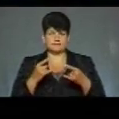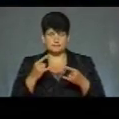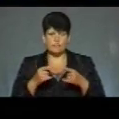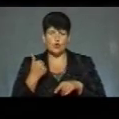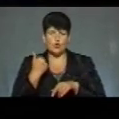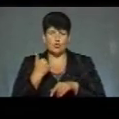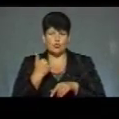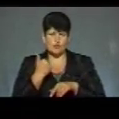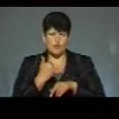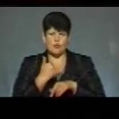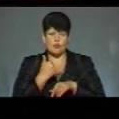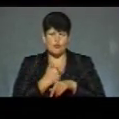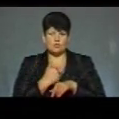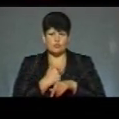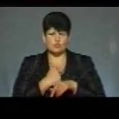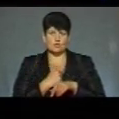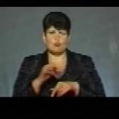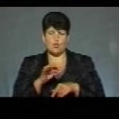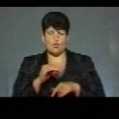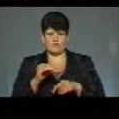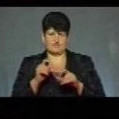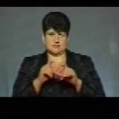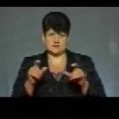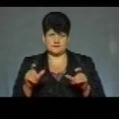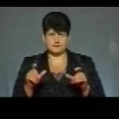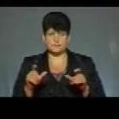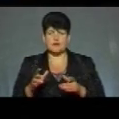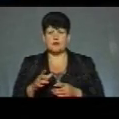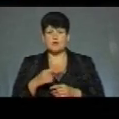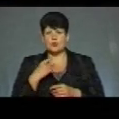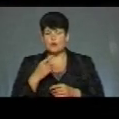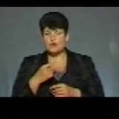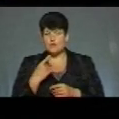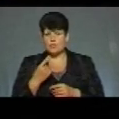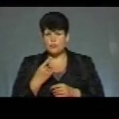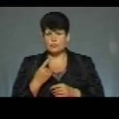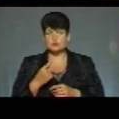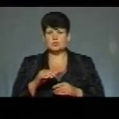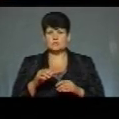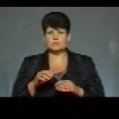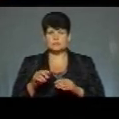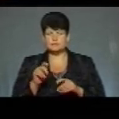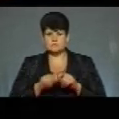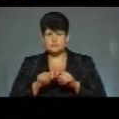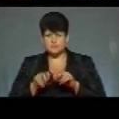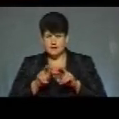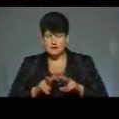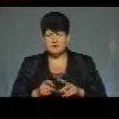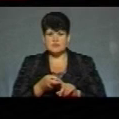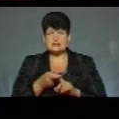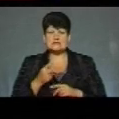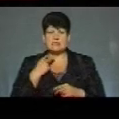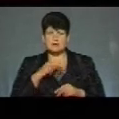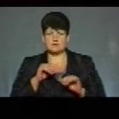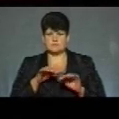головному офісі суспільного мовника. За словами речниці ДБР Анжеліки Іванової, трус пов'язаний із кримінальним провадженням.